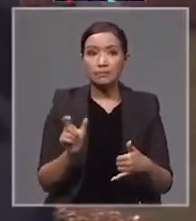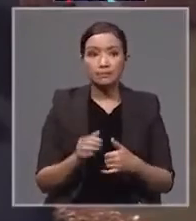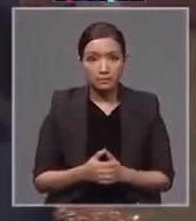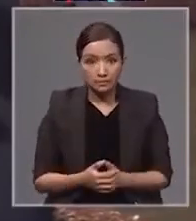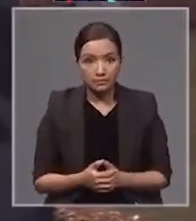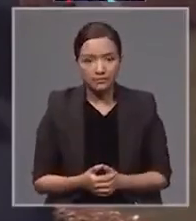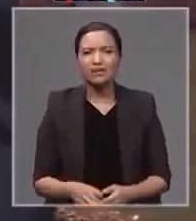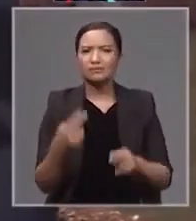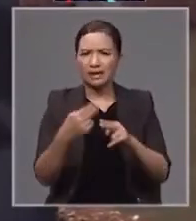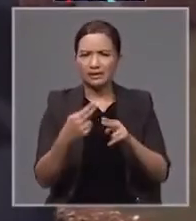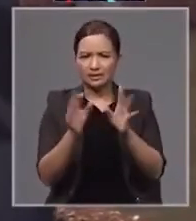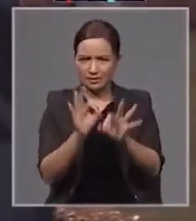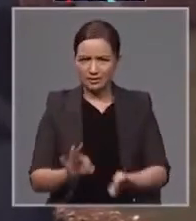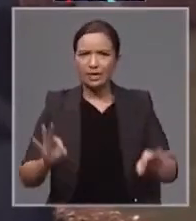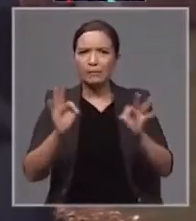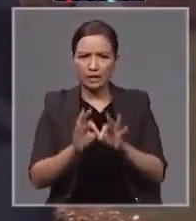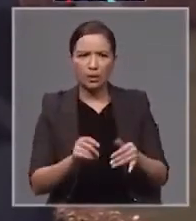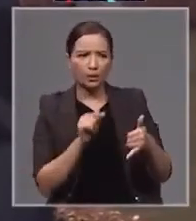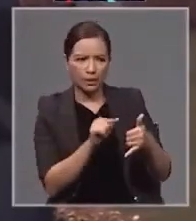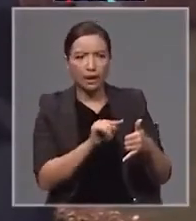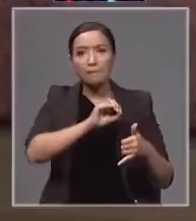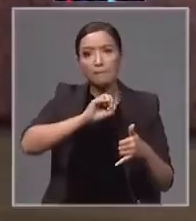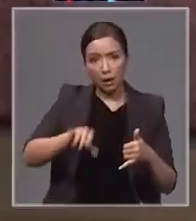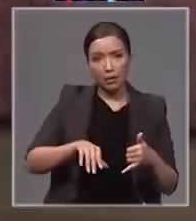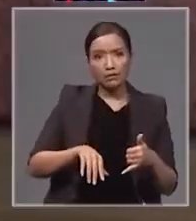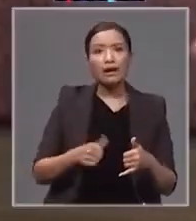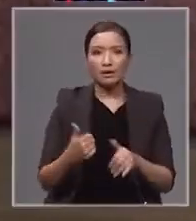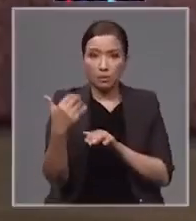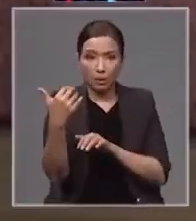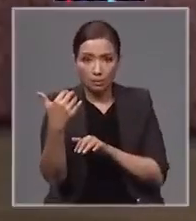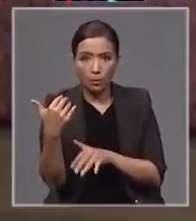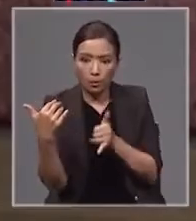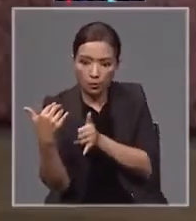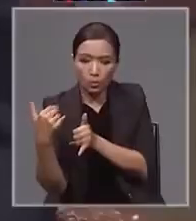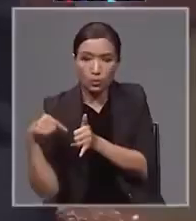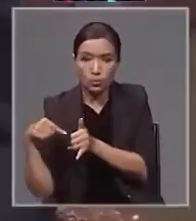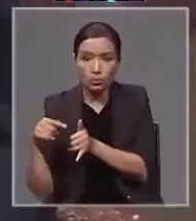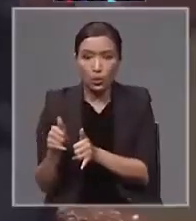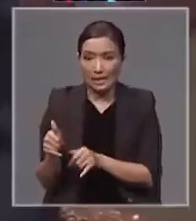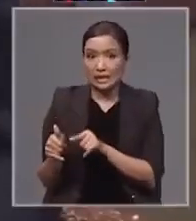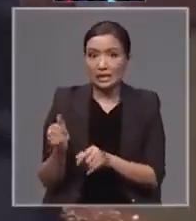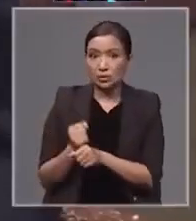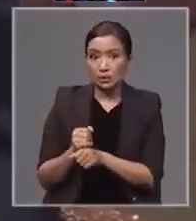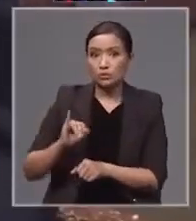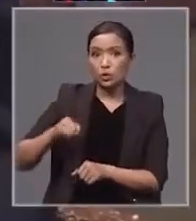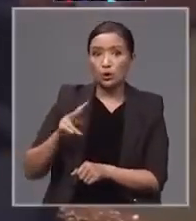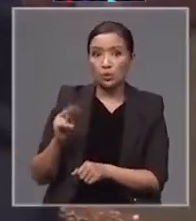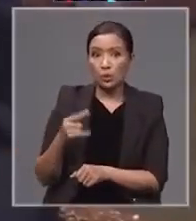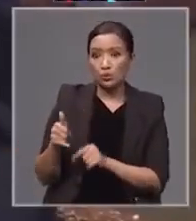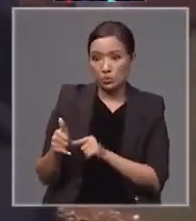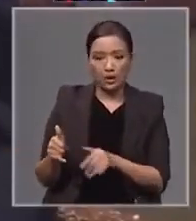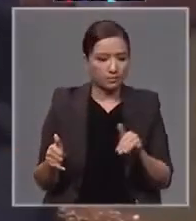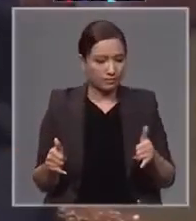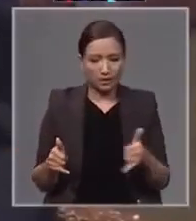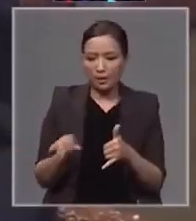นะคร ับ แสดงตัวตนชัดเจน แสดงตัวตนชัดเจนนะครับแล้วทุกความเห็นที่มีชื่อประกอบแบบนี้เนี่ยฮะทั้งโดยออนไลน์ทั้งโดยการ